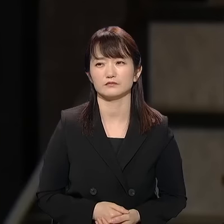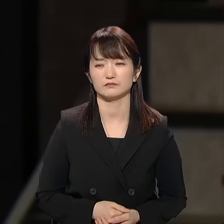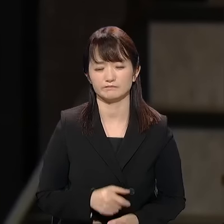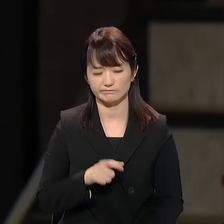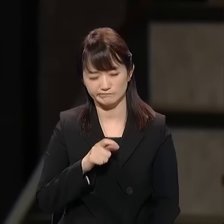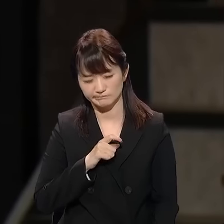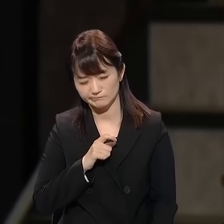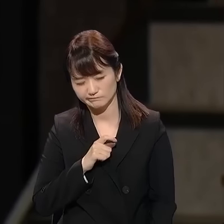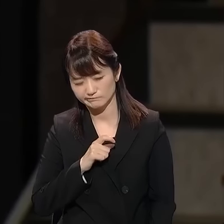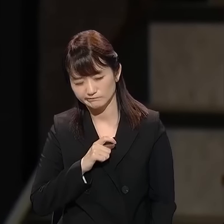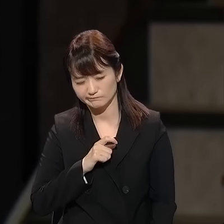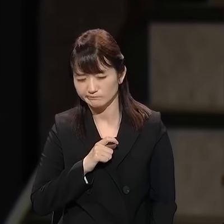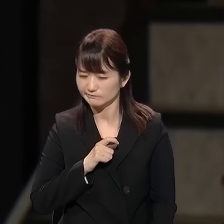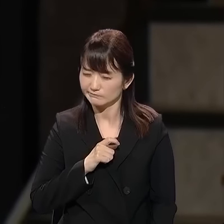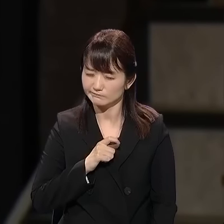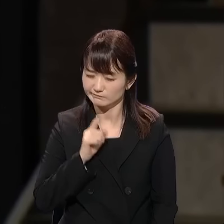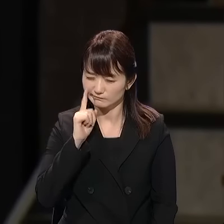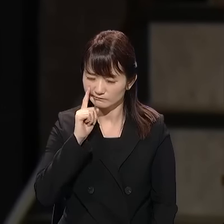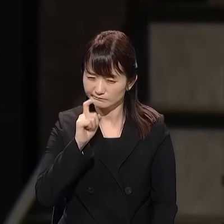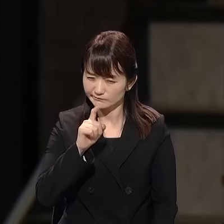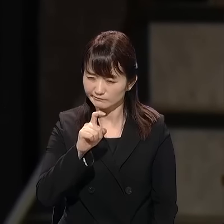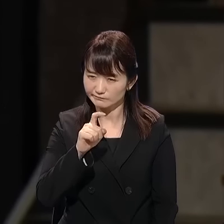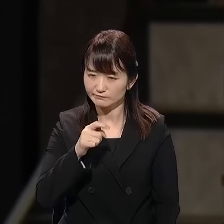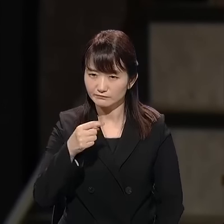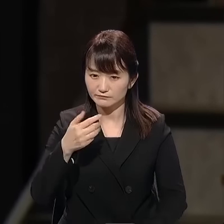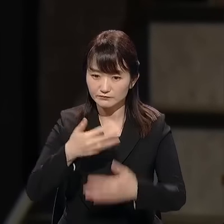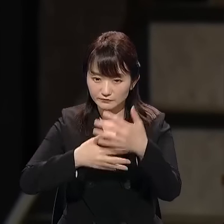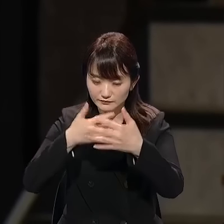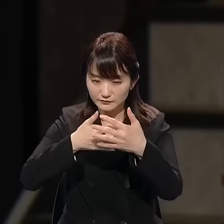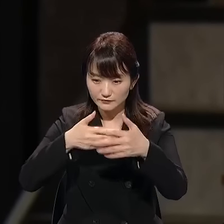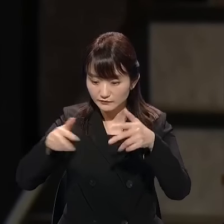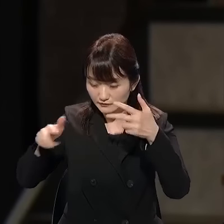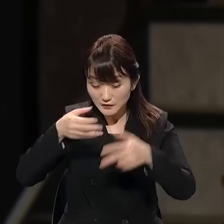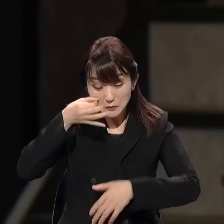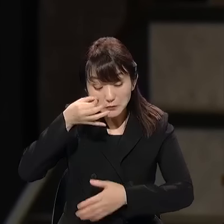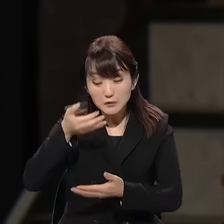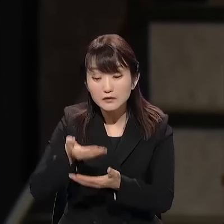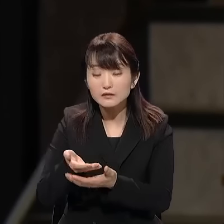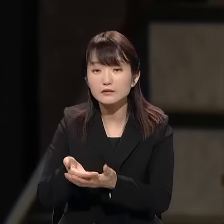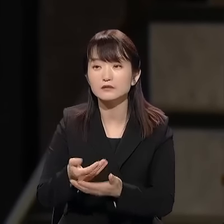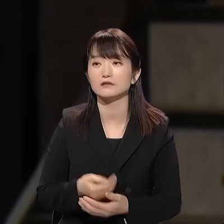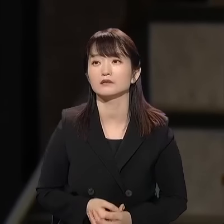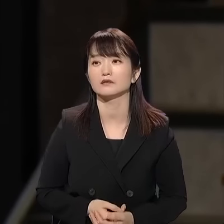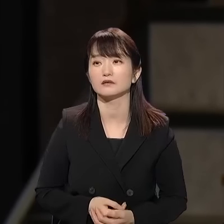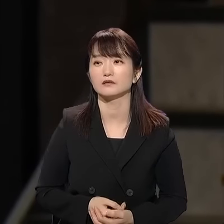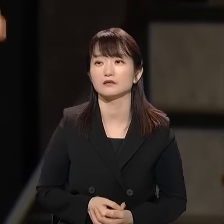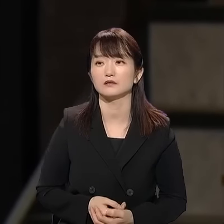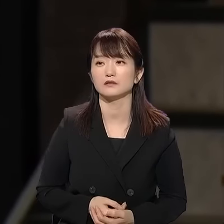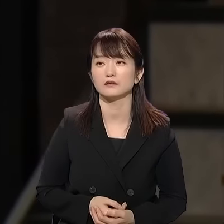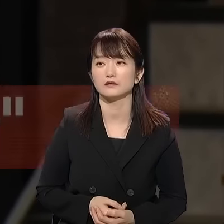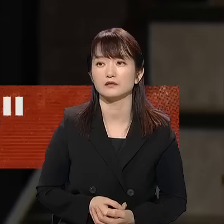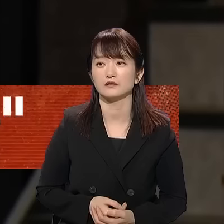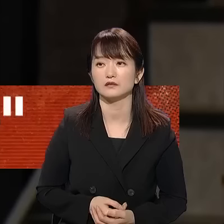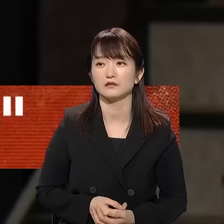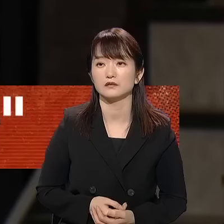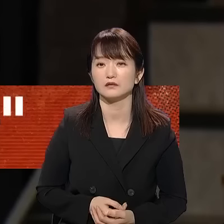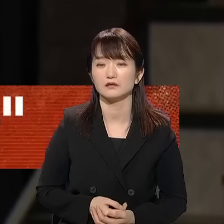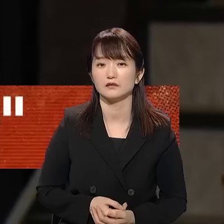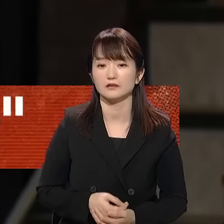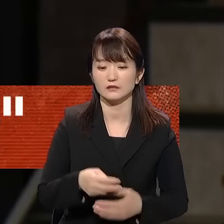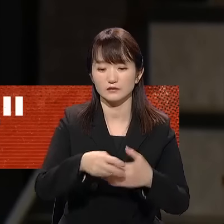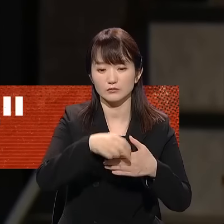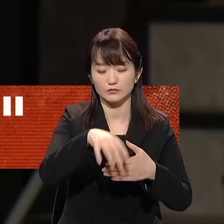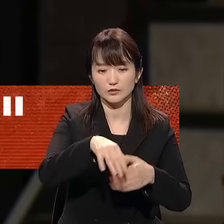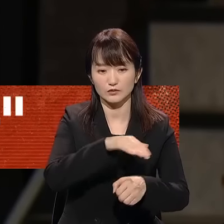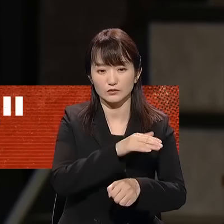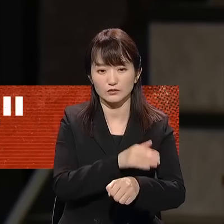수상하다는 생각이 들어서 제보자께서 CCTV 보여 달라라고 얘기하니까 그때 갑자기 이제 병원 과장이 태도를